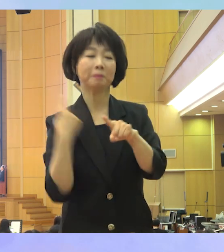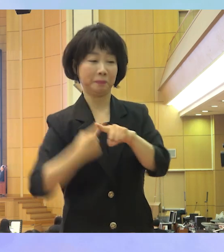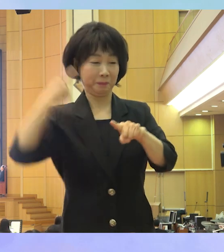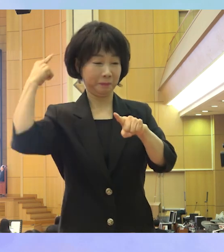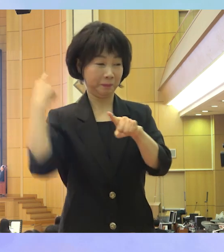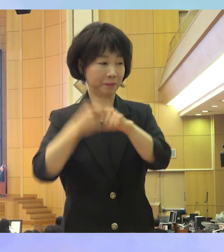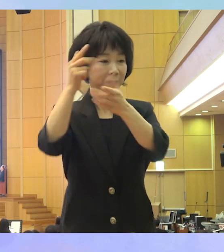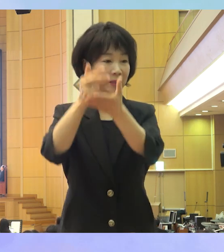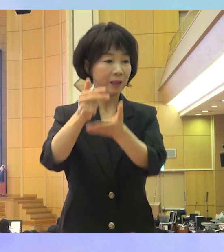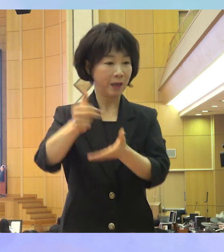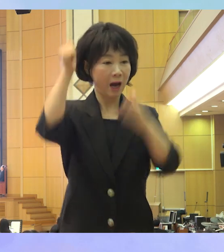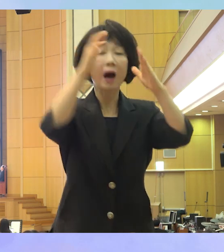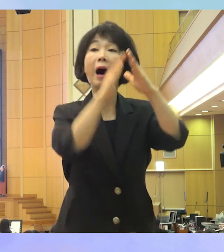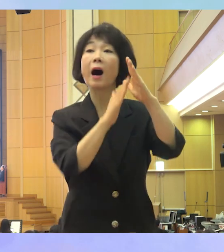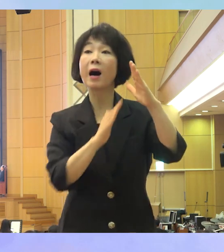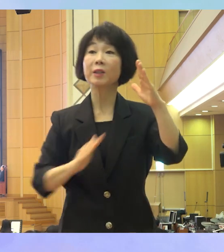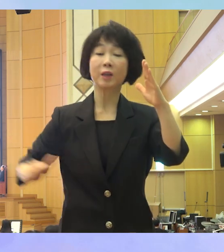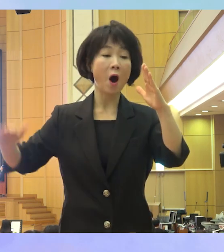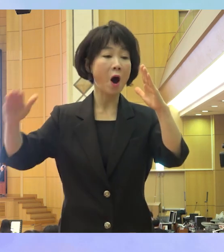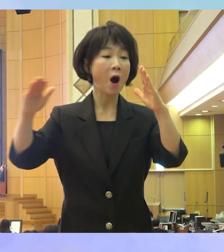천국이라 주의